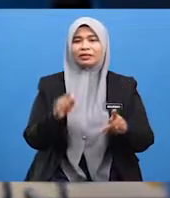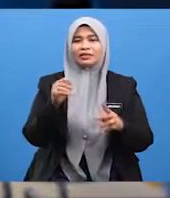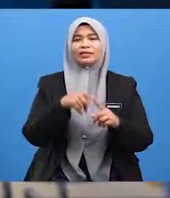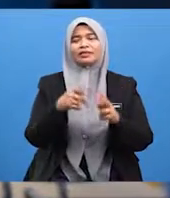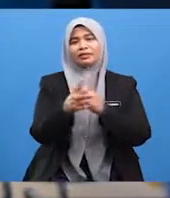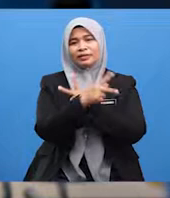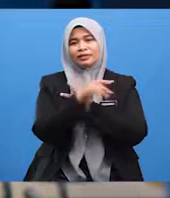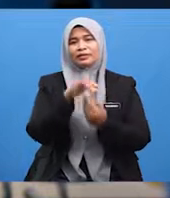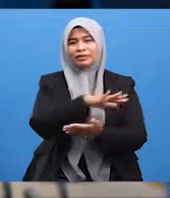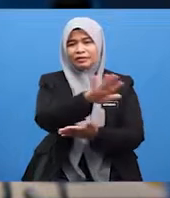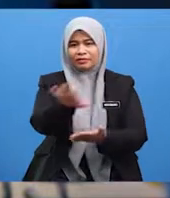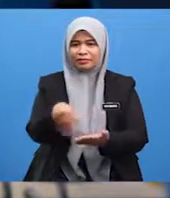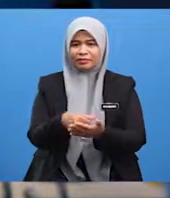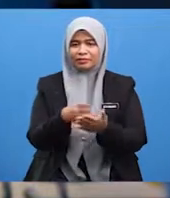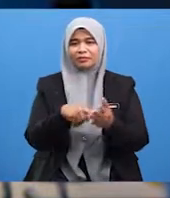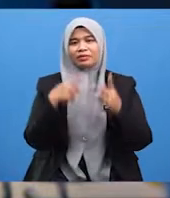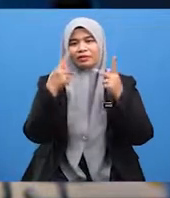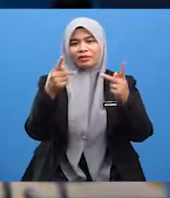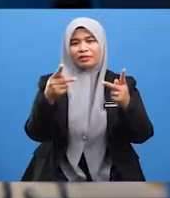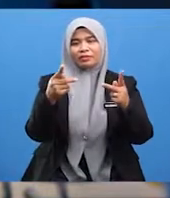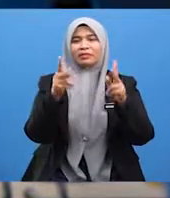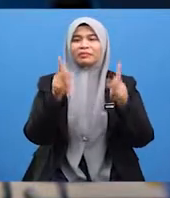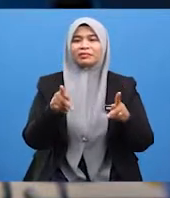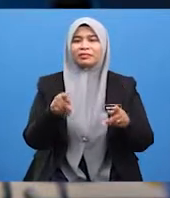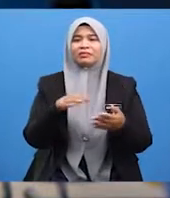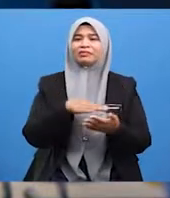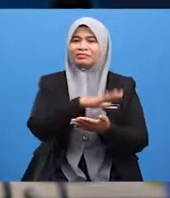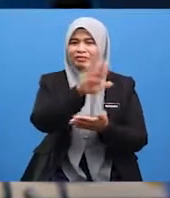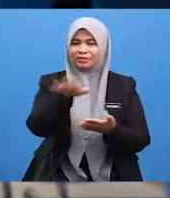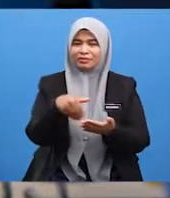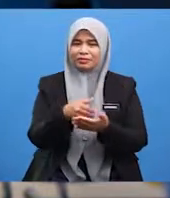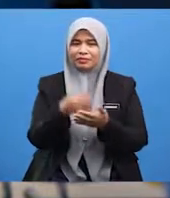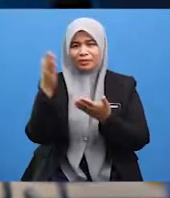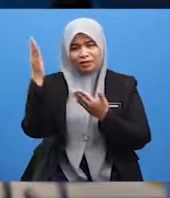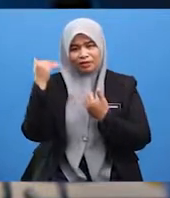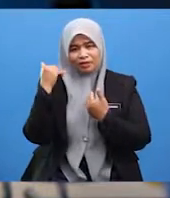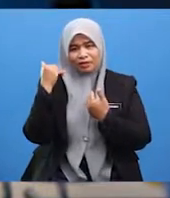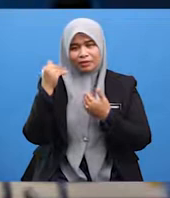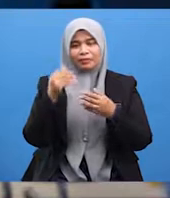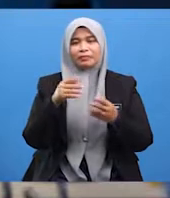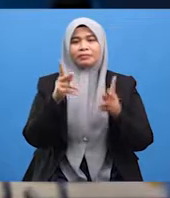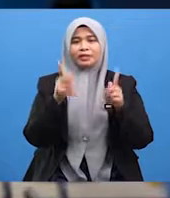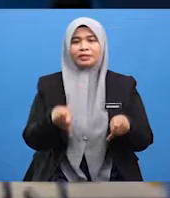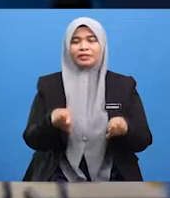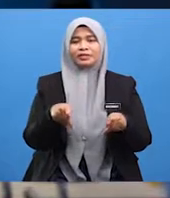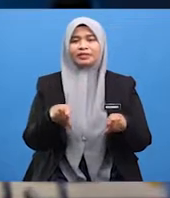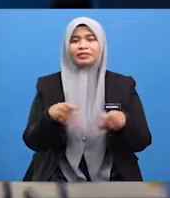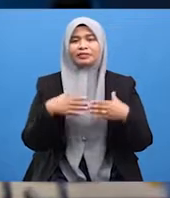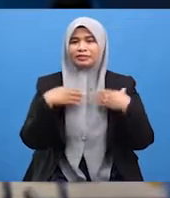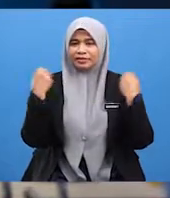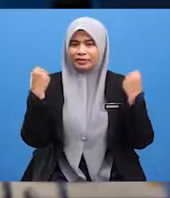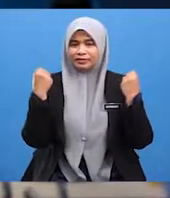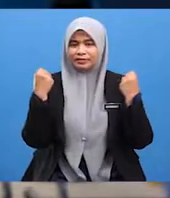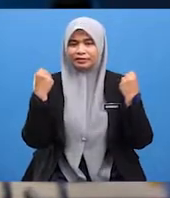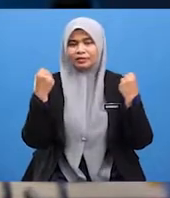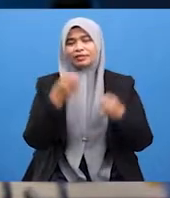dikasihi sekalian. Apa khabar pelajar-pelajar di luar sana? Diharapkan para pelajar dalam keadaan